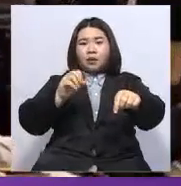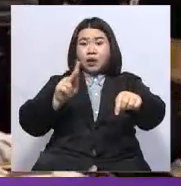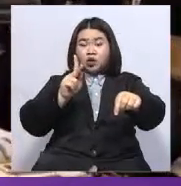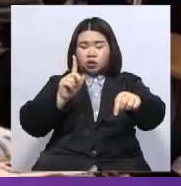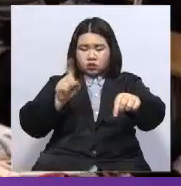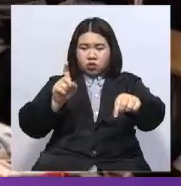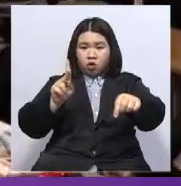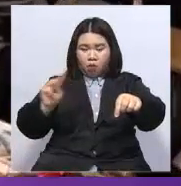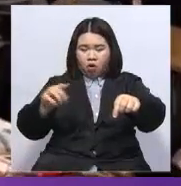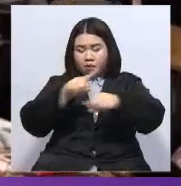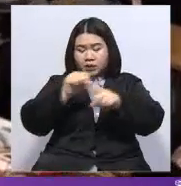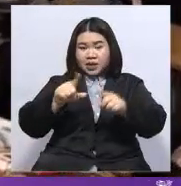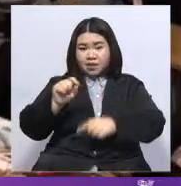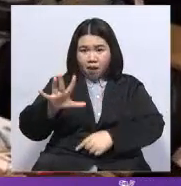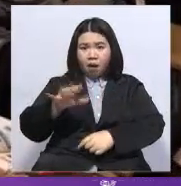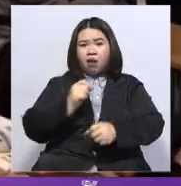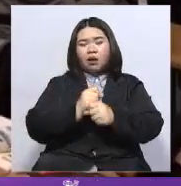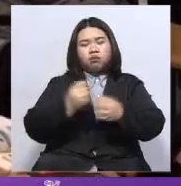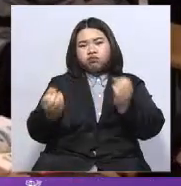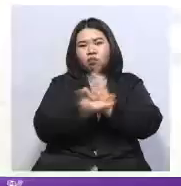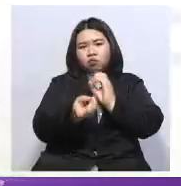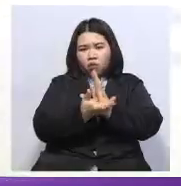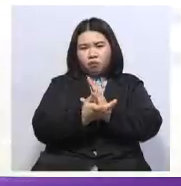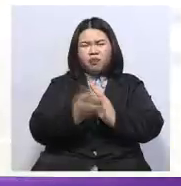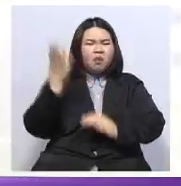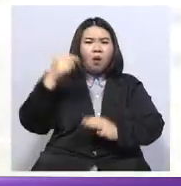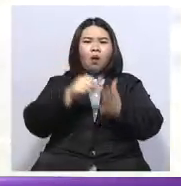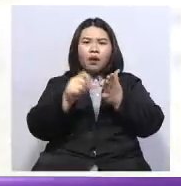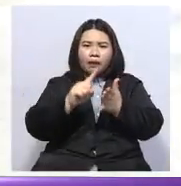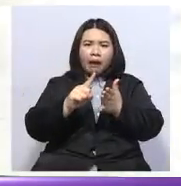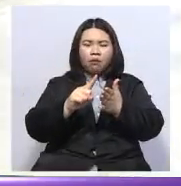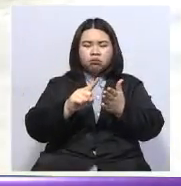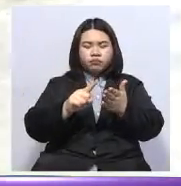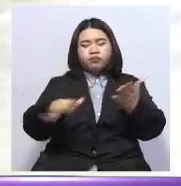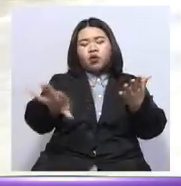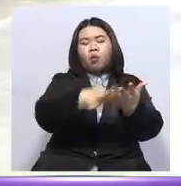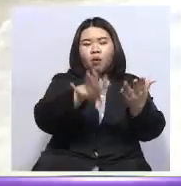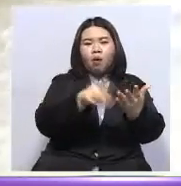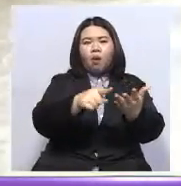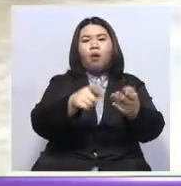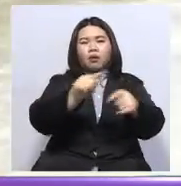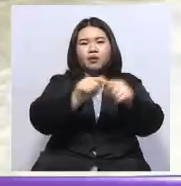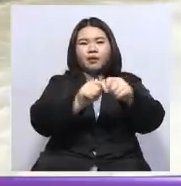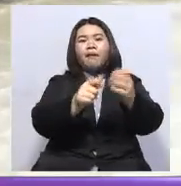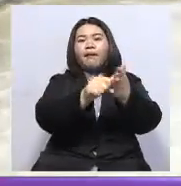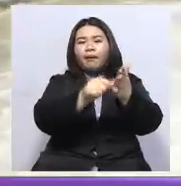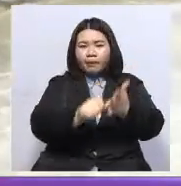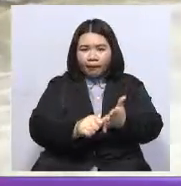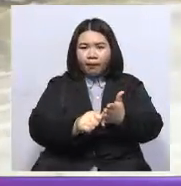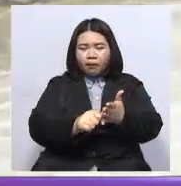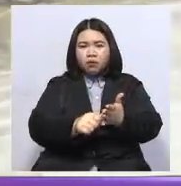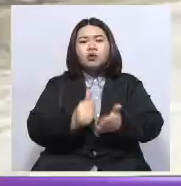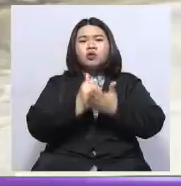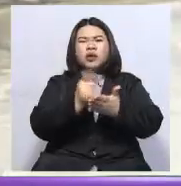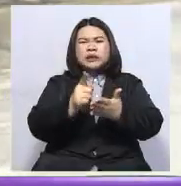3,151 กิโลเมตรหรือร้อยละ25การแก้ไขในอดีตทำเฉพาะพื้นที่กัดเซาะโดยใช้โครงสร้างทางวิศวกรรมทำให้ชาย